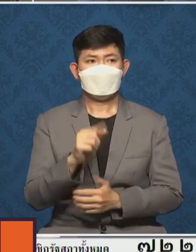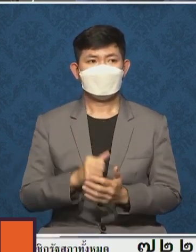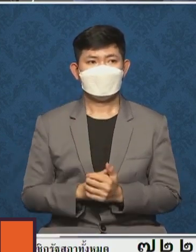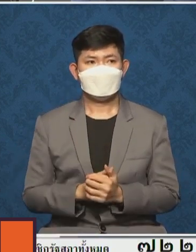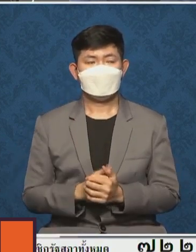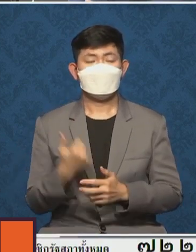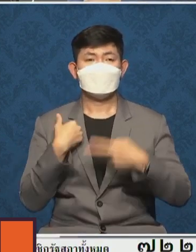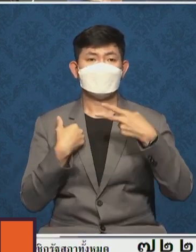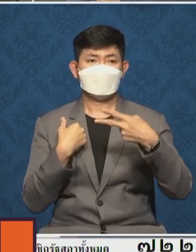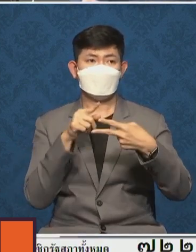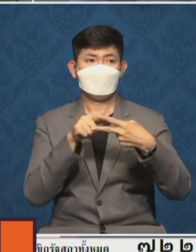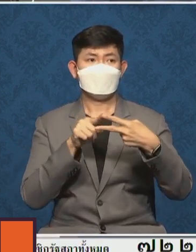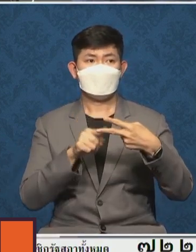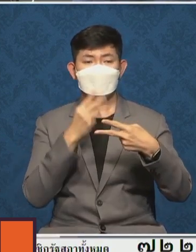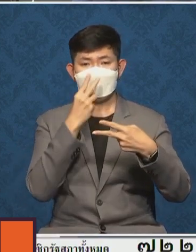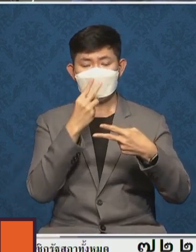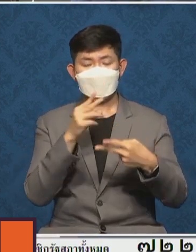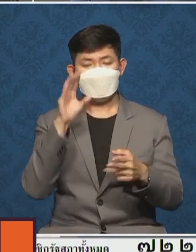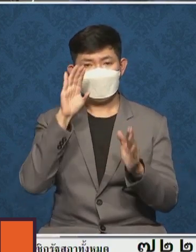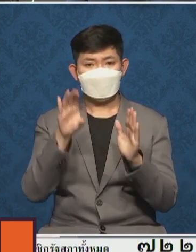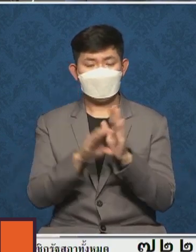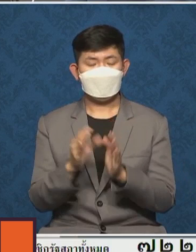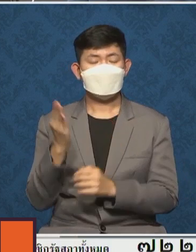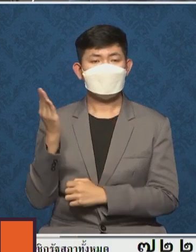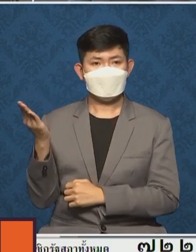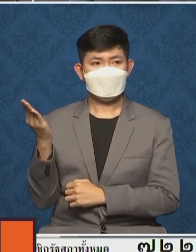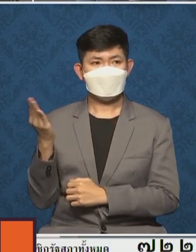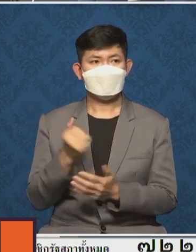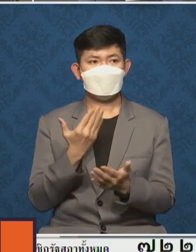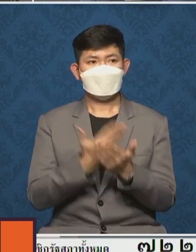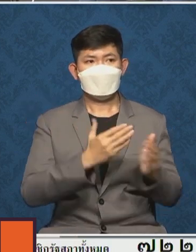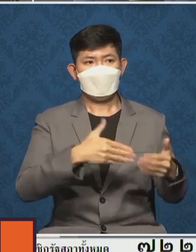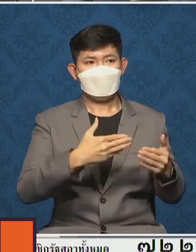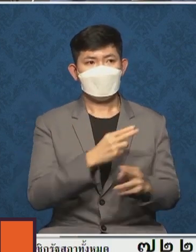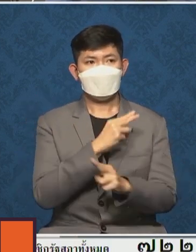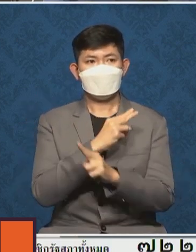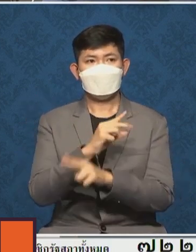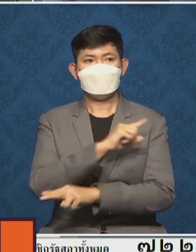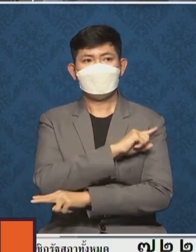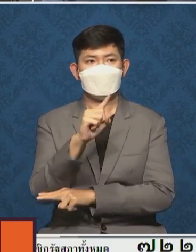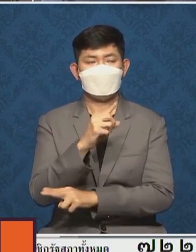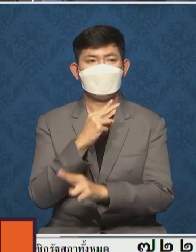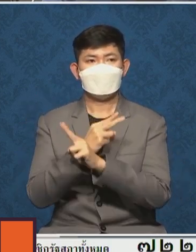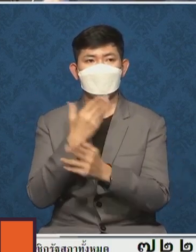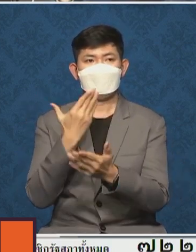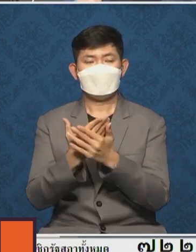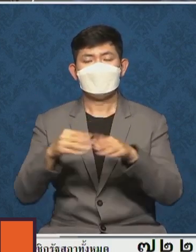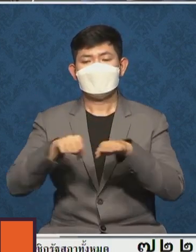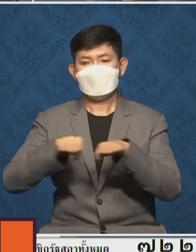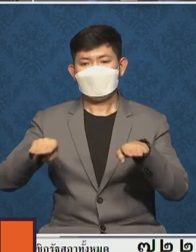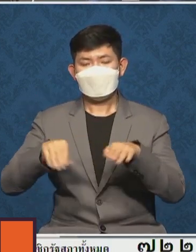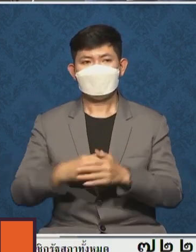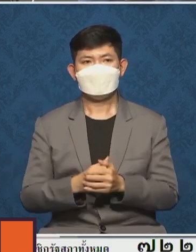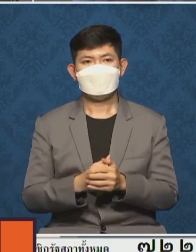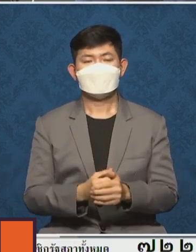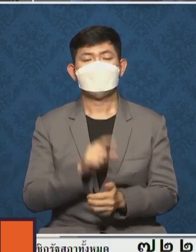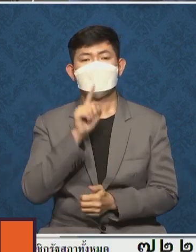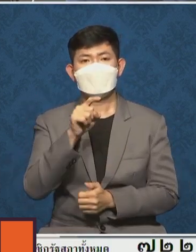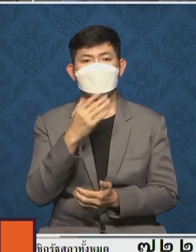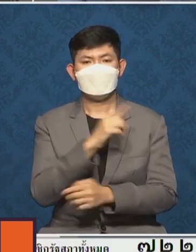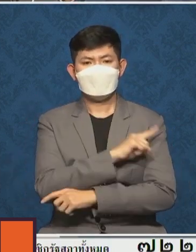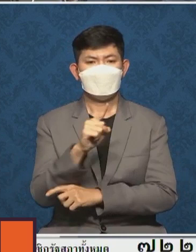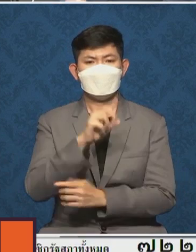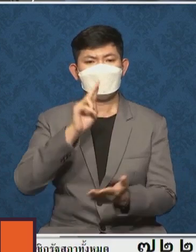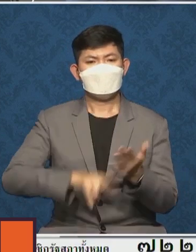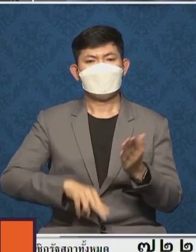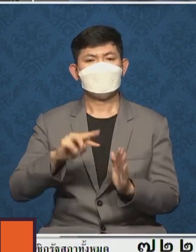2ตัวแปรครับดังที่ทุกท่านเห็นค่าปรับตามรายได้เท่ากับจำนวนวันปรับคูณด้วยฐานค่าปรับถามว่าตัวแปรตัวแรกจำนวนวันปรับคืออะไร